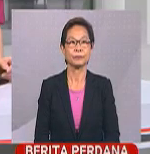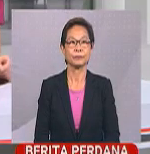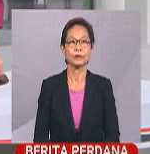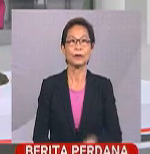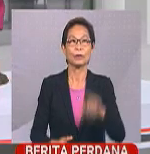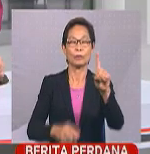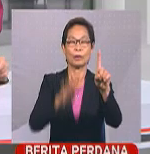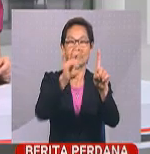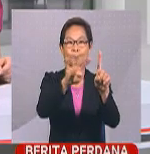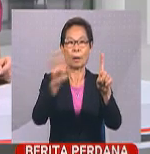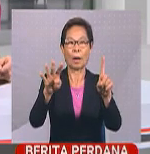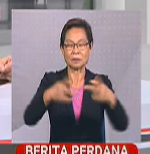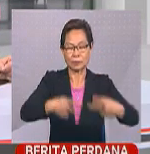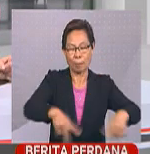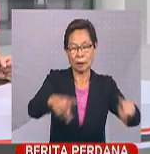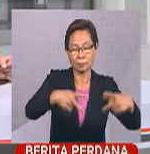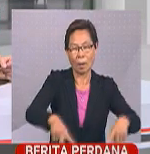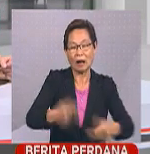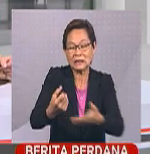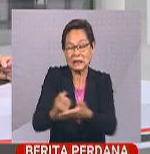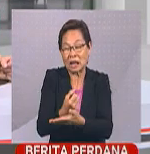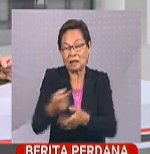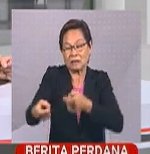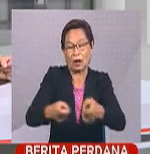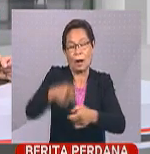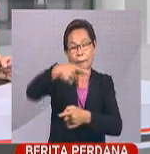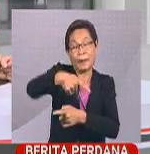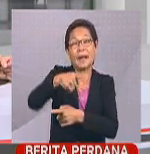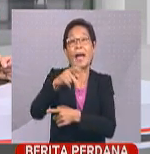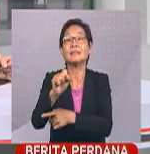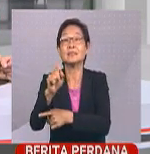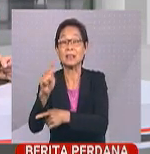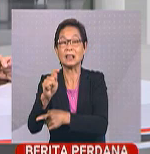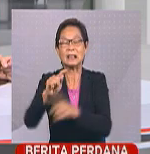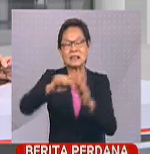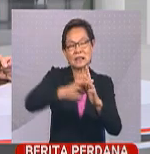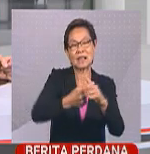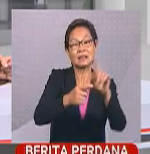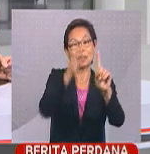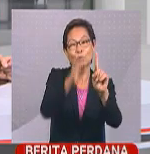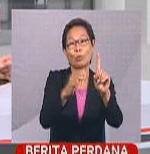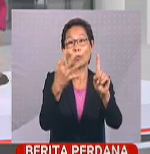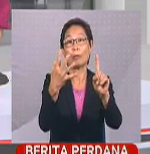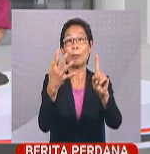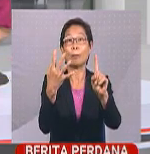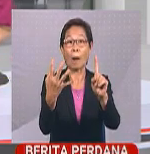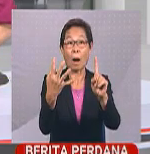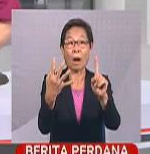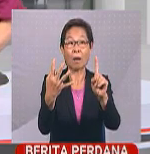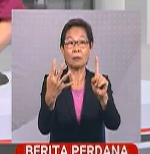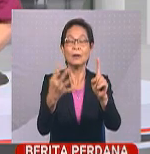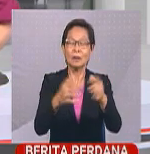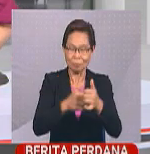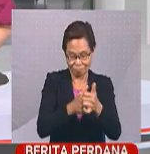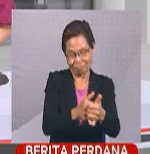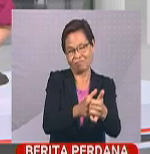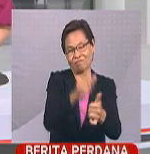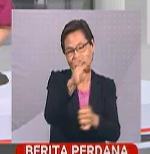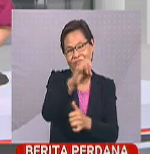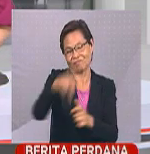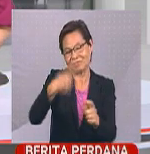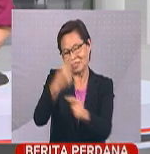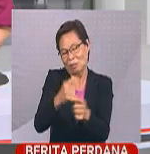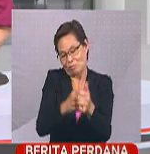Sebanyak 144 pasar segar terkawal PST yang beroperasi sejak 1 April lalu masih mematuhi SOP